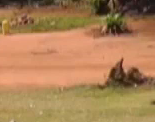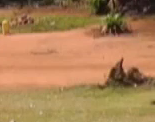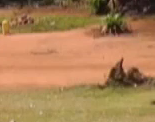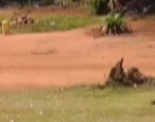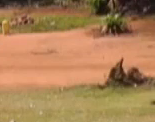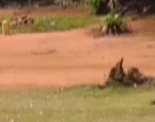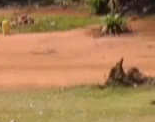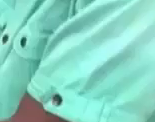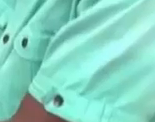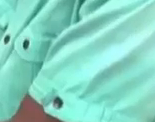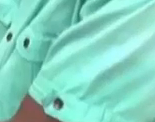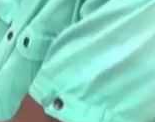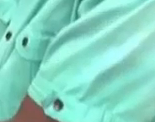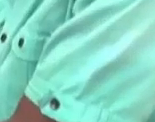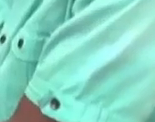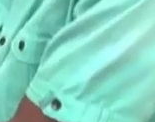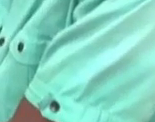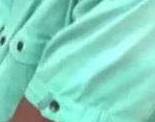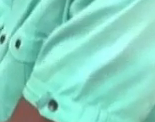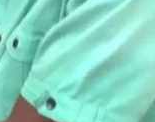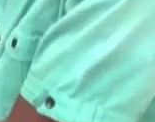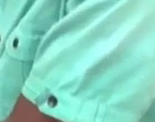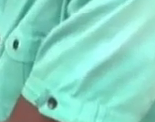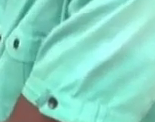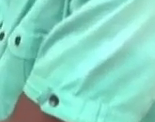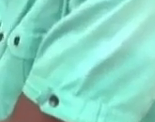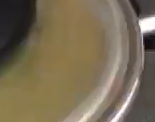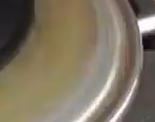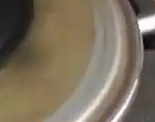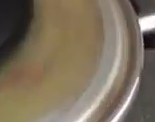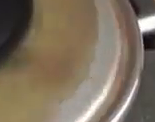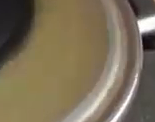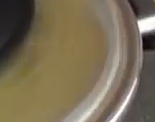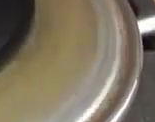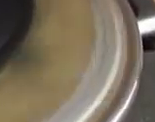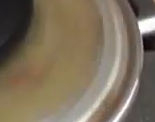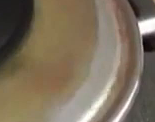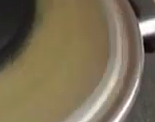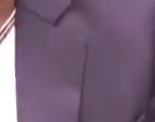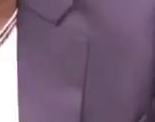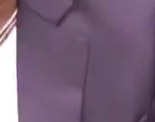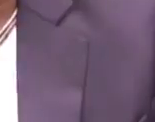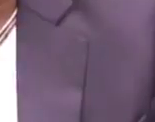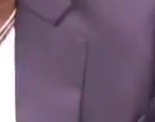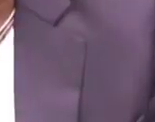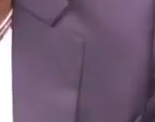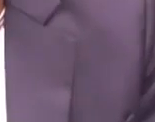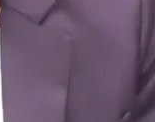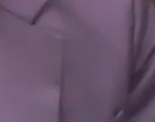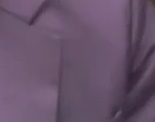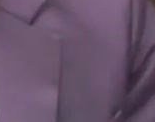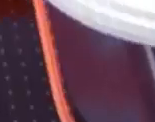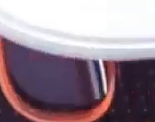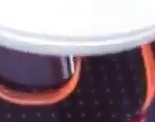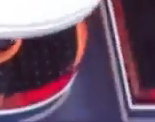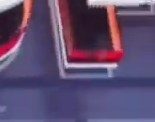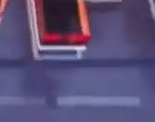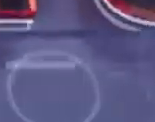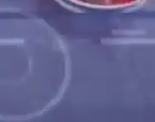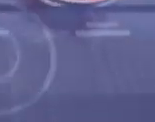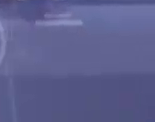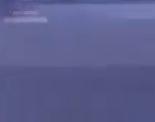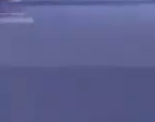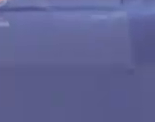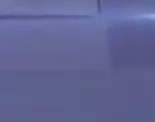Ogu gwa teguba muka. Yine ngeri gramu phone jia nyweza nga mumu kuwano mumaka. Mbe dadi nga kudadi dama kuru.